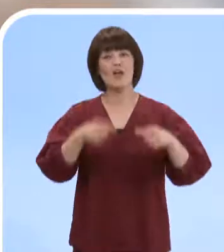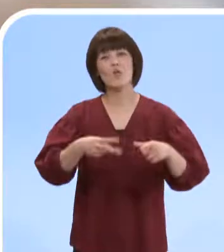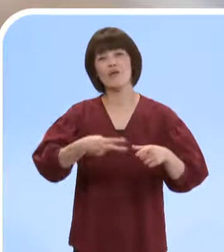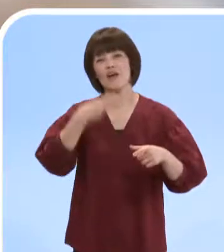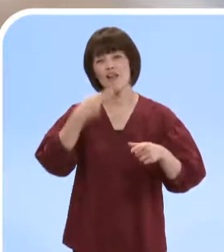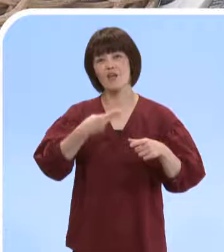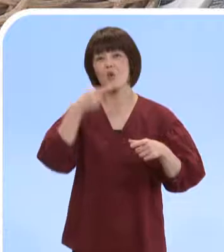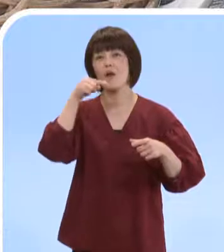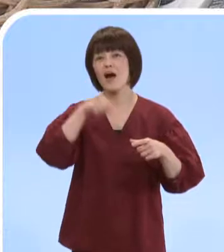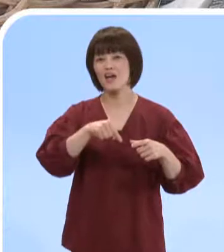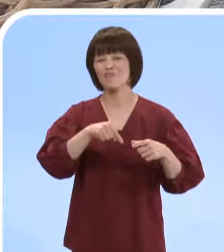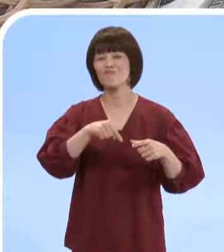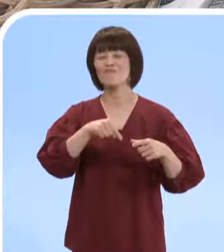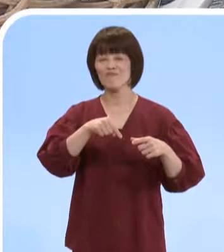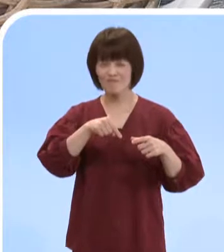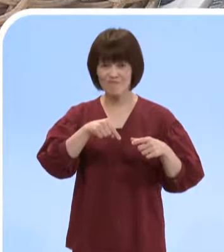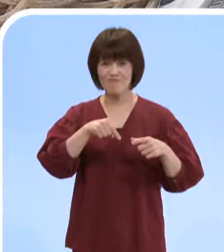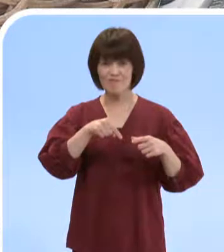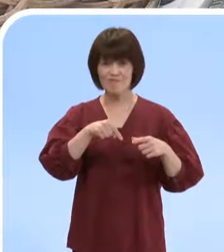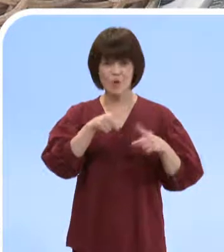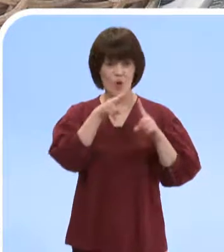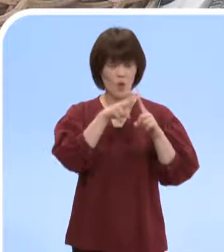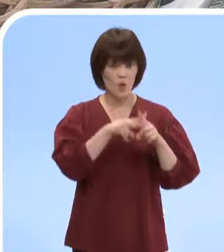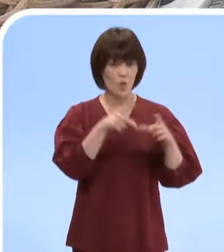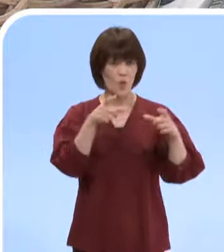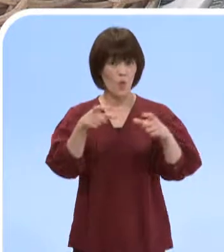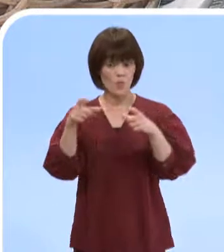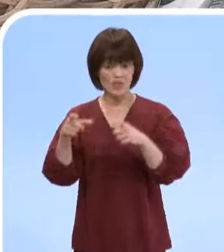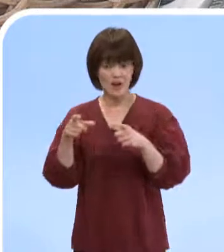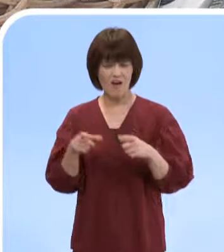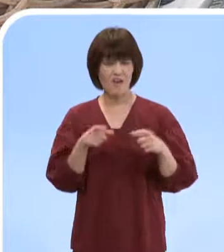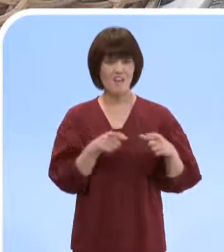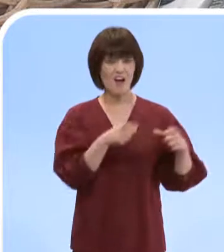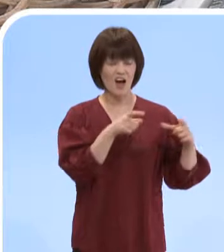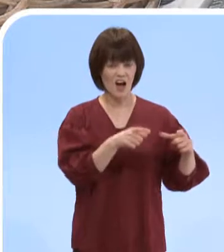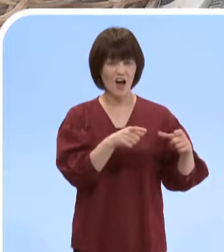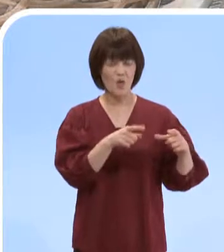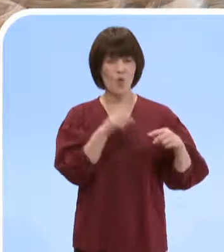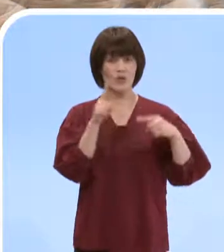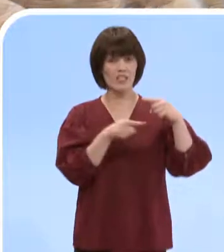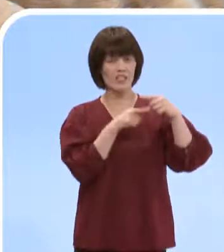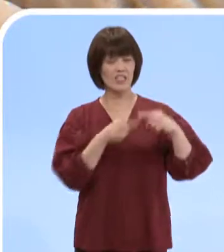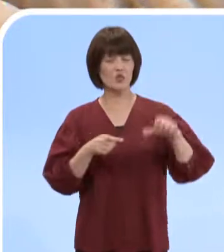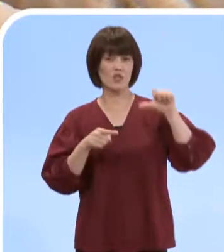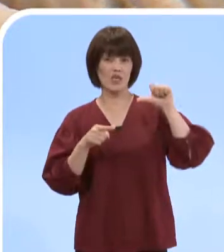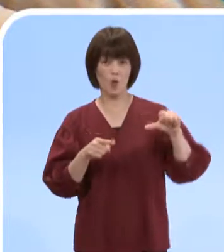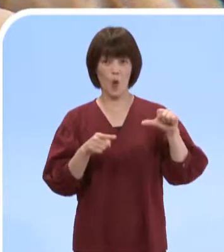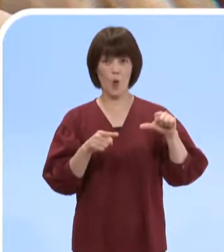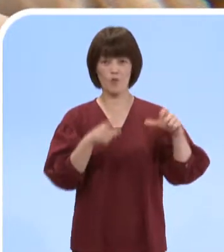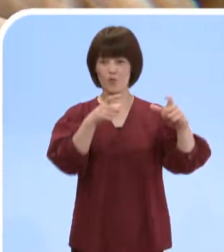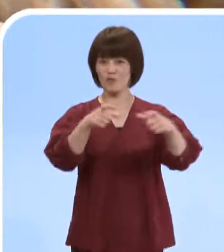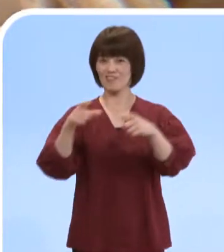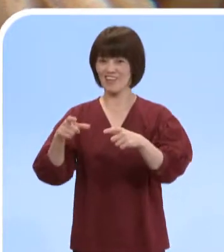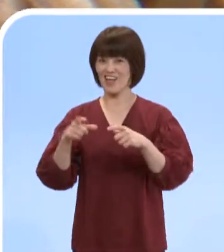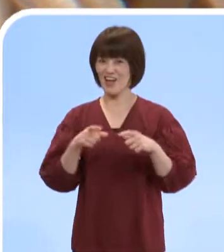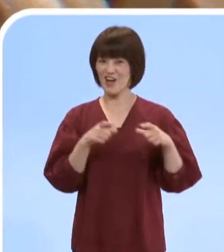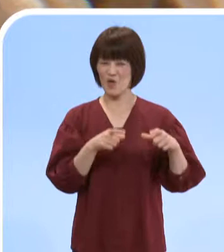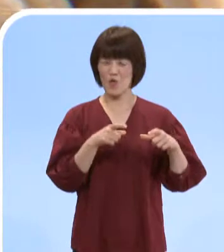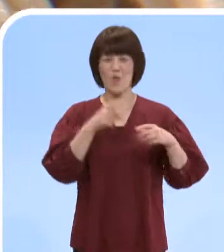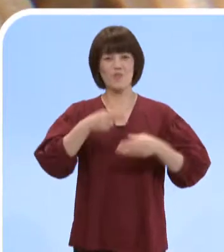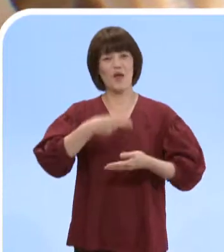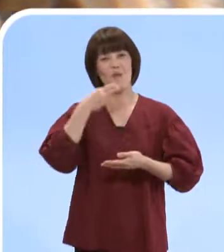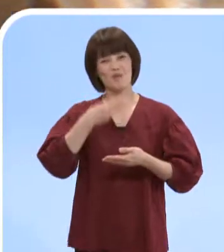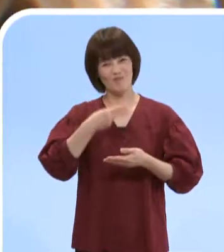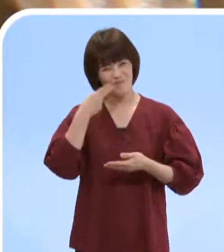ば。伊豆市焼きの小皿にそばを盛り付け、5皿1組を1人前とするのが特徴です